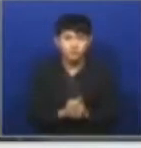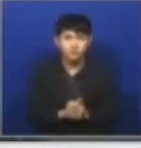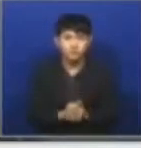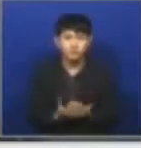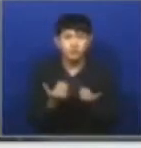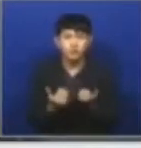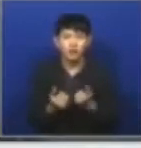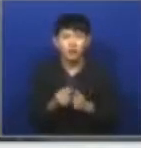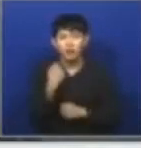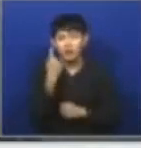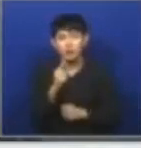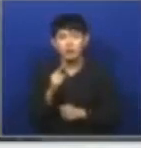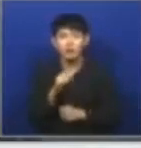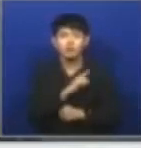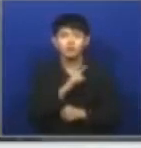ดูแลโดย